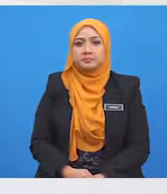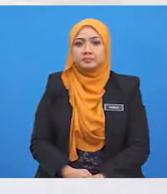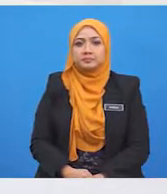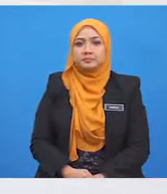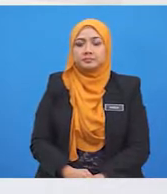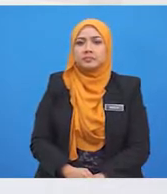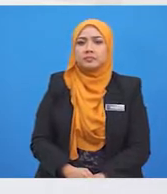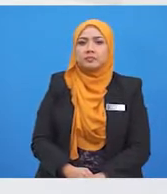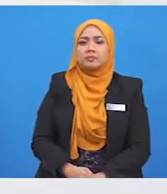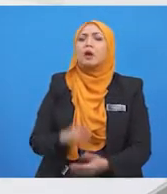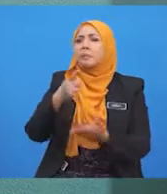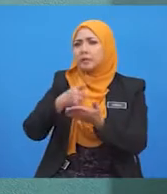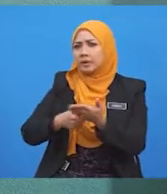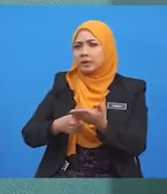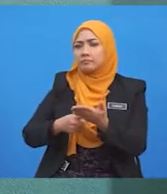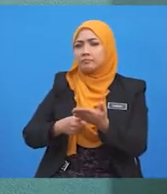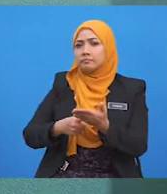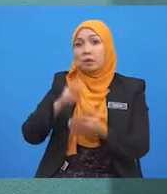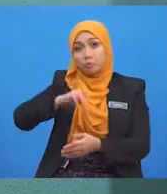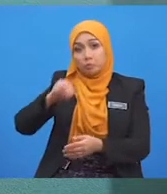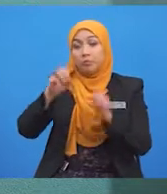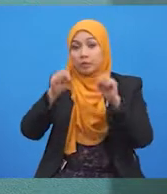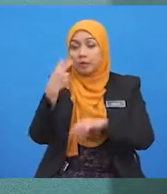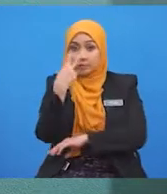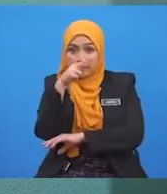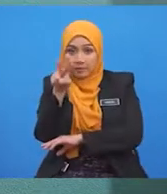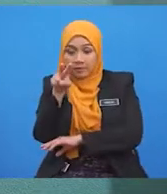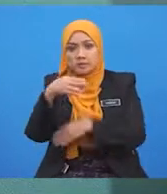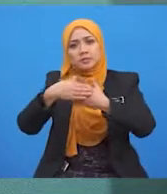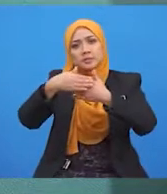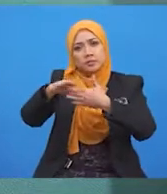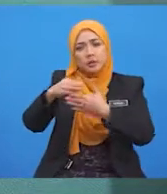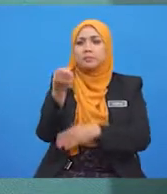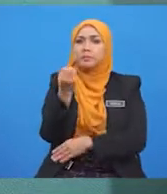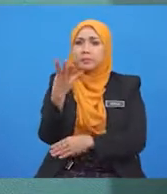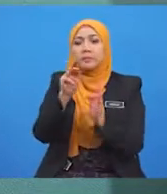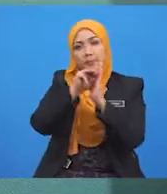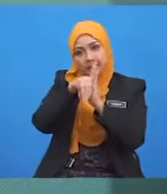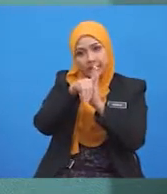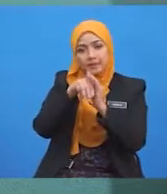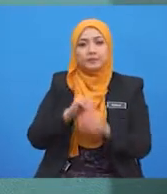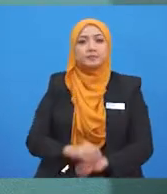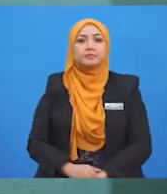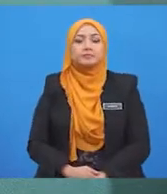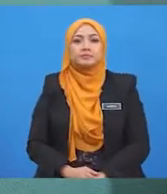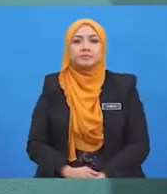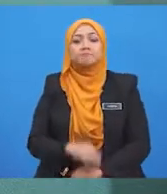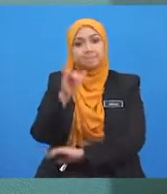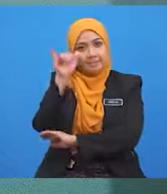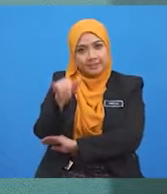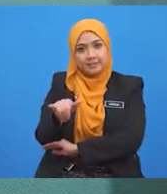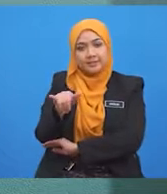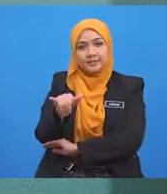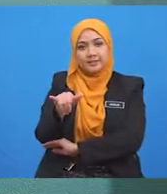apakah pemerhatian yang boleh gitu buat selepas beberapa minit ya